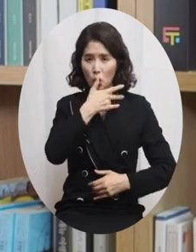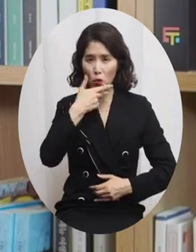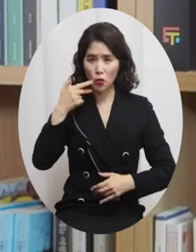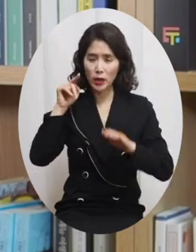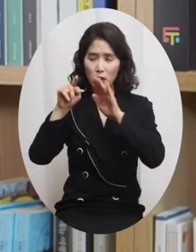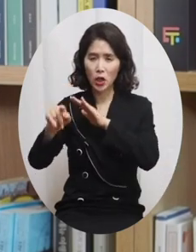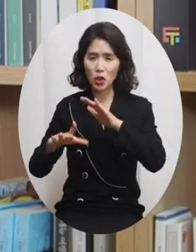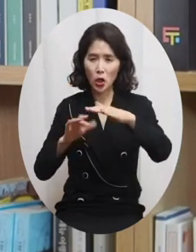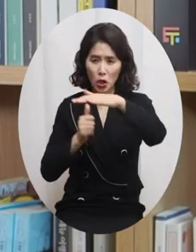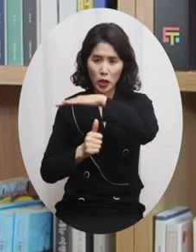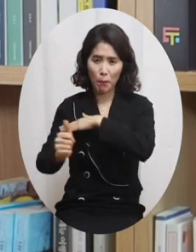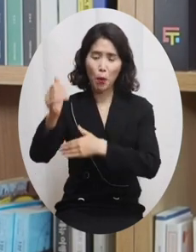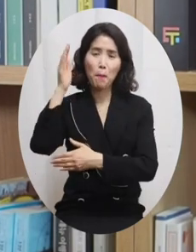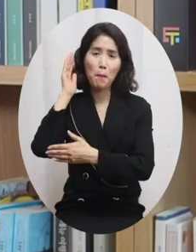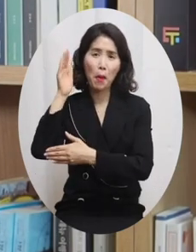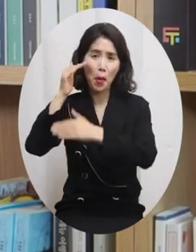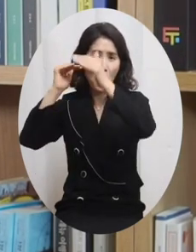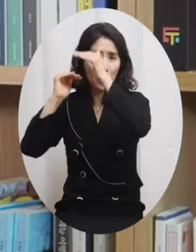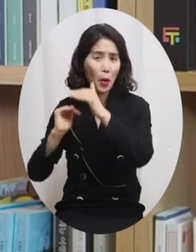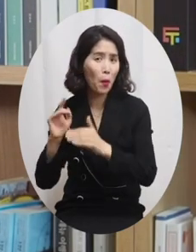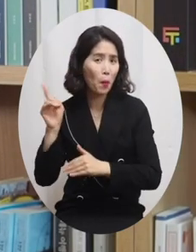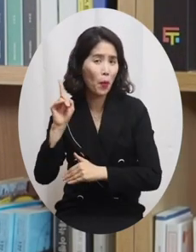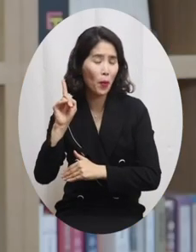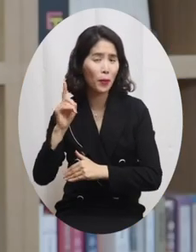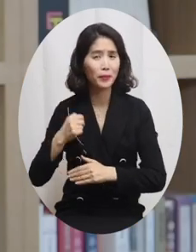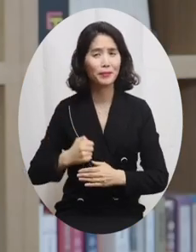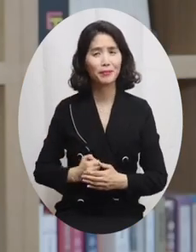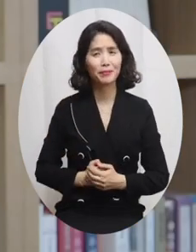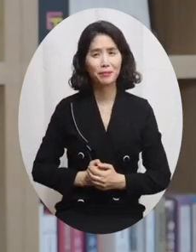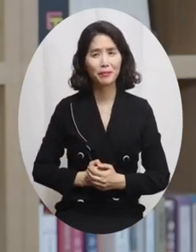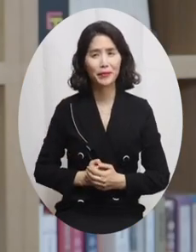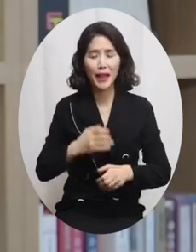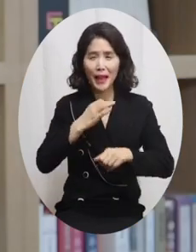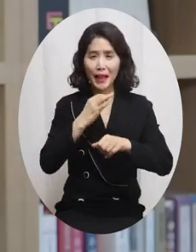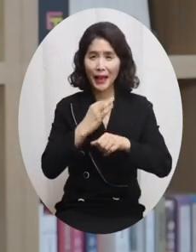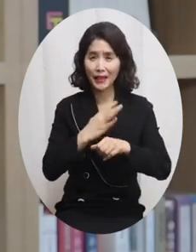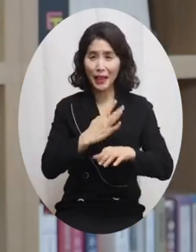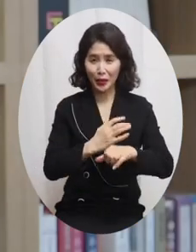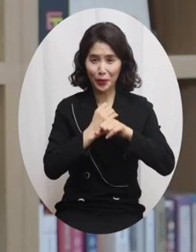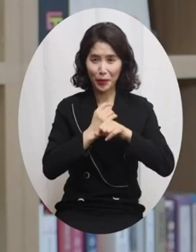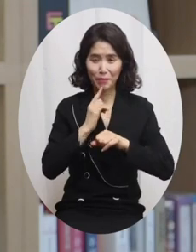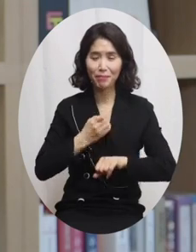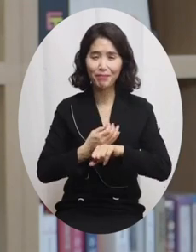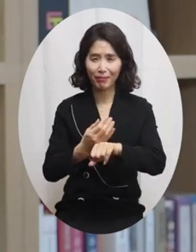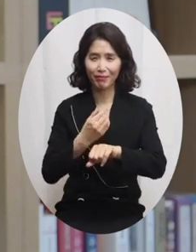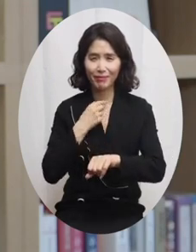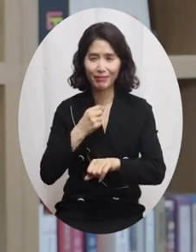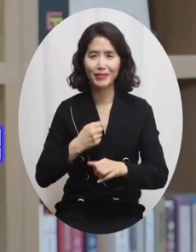기조연설을 하셨다는데 어떤 내용인지 소개 좀 부탁드리겠습니다. 네, 간단하게 말씀드리면